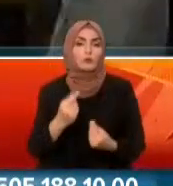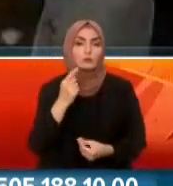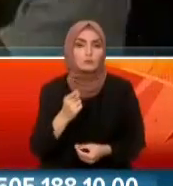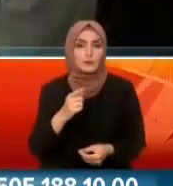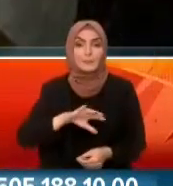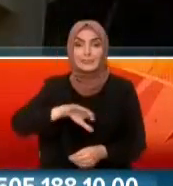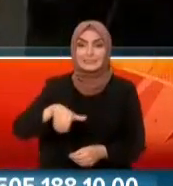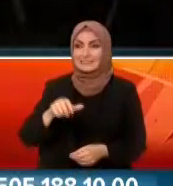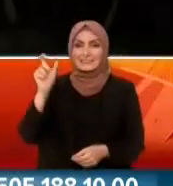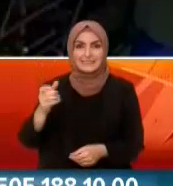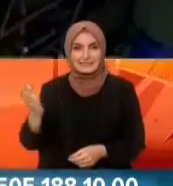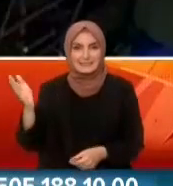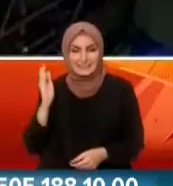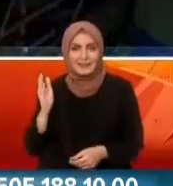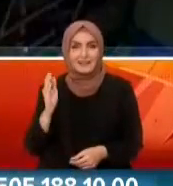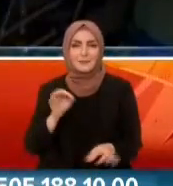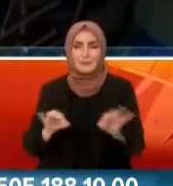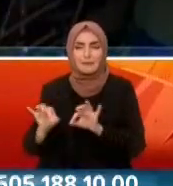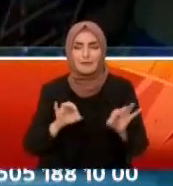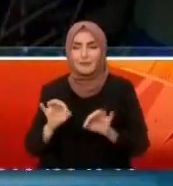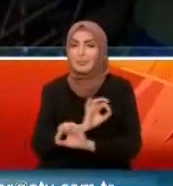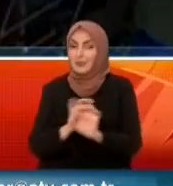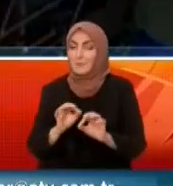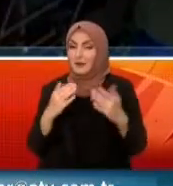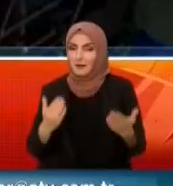ama polisten kaçamadılar.